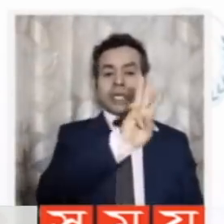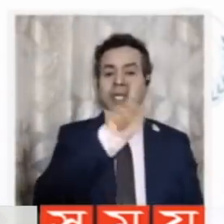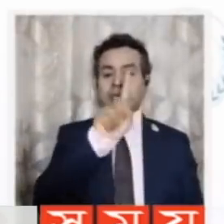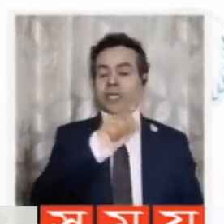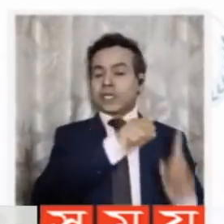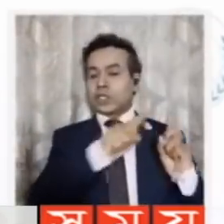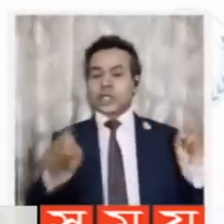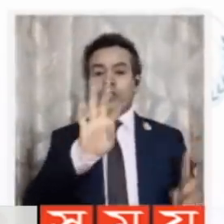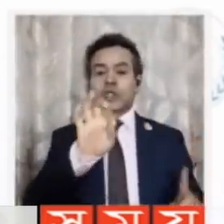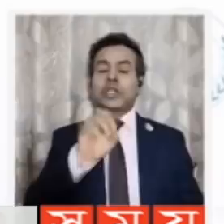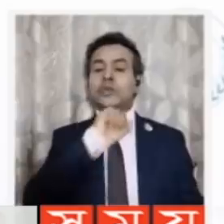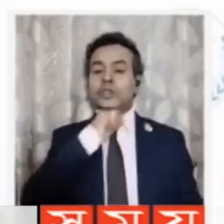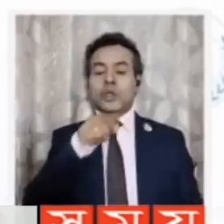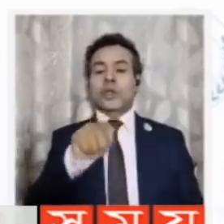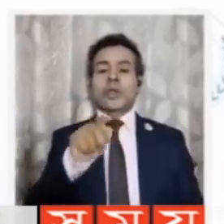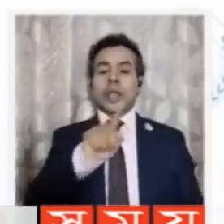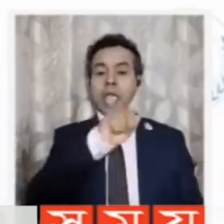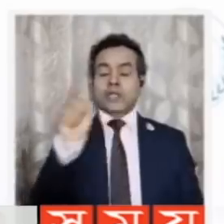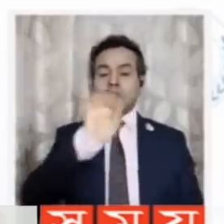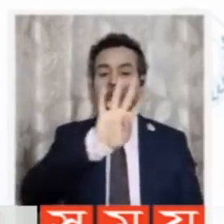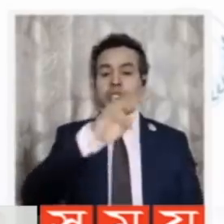31 থেকে 40 বছরের মধ্যে 146 জন,